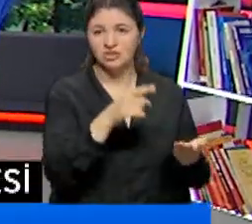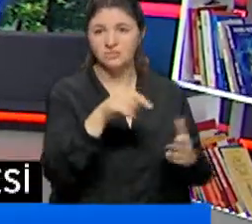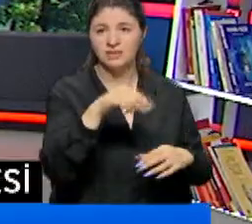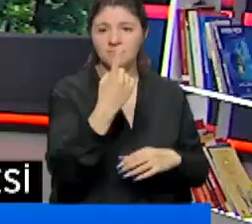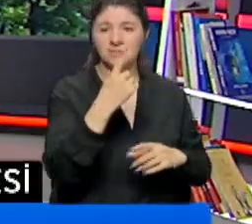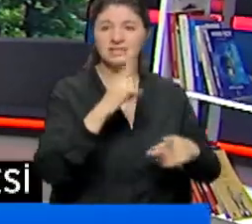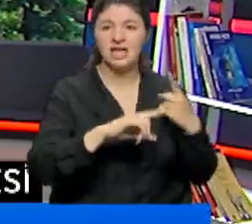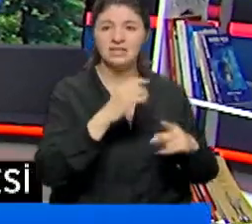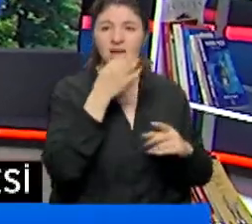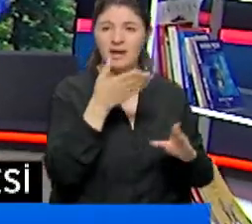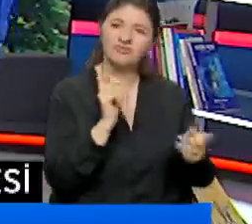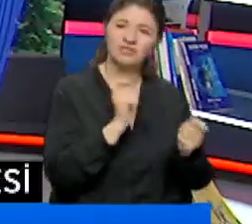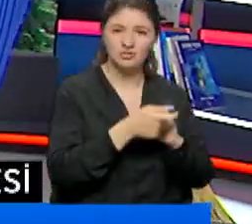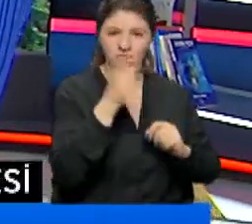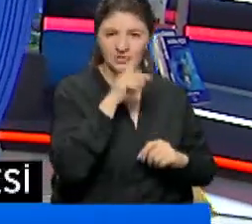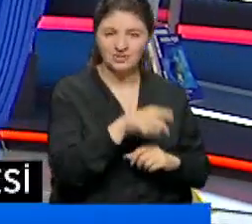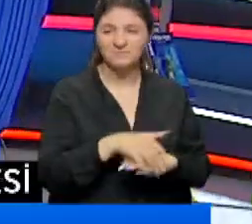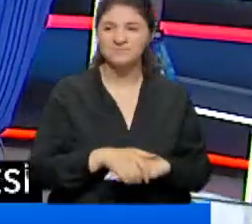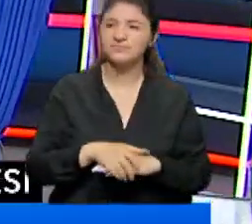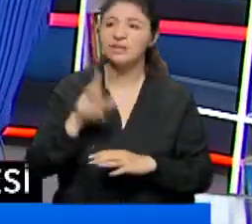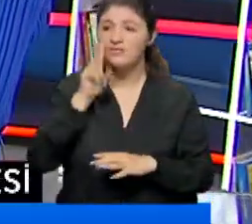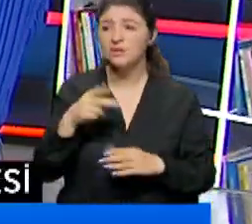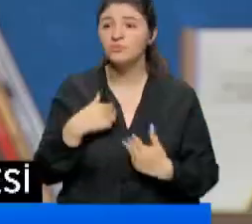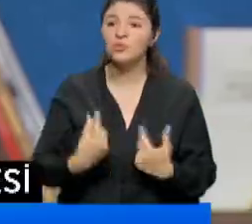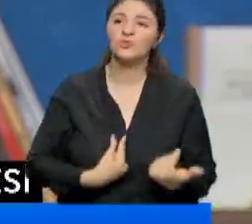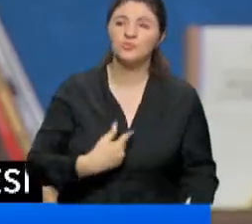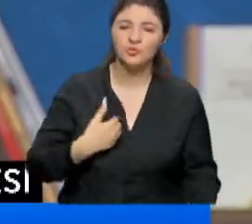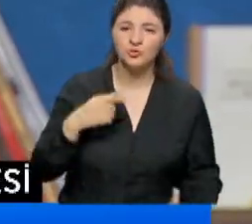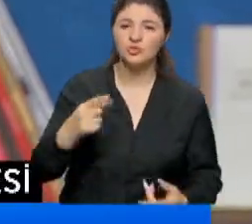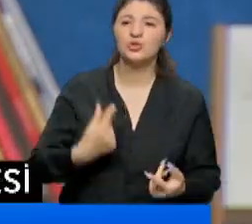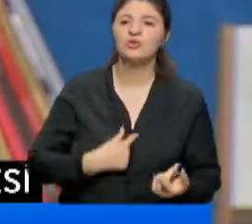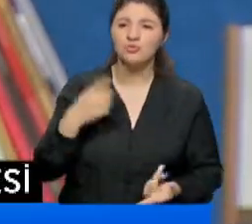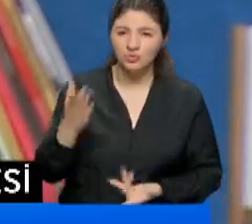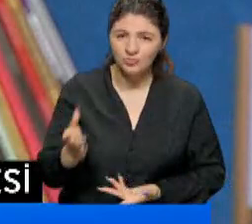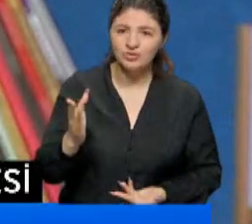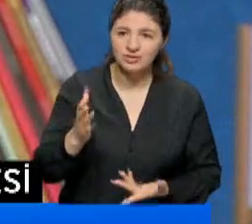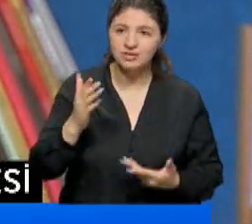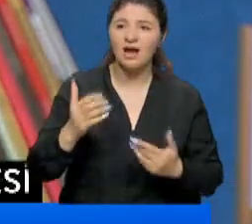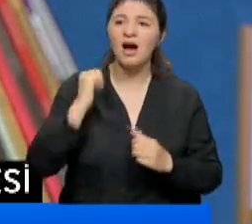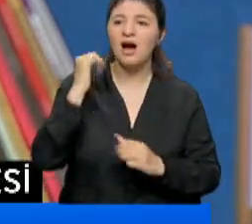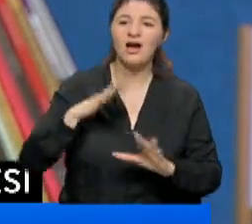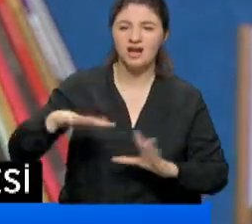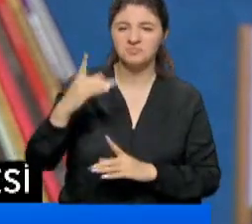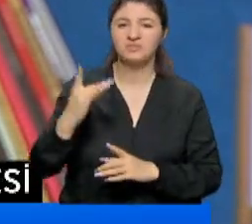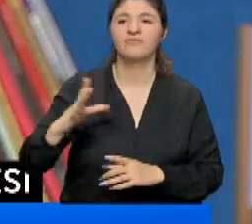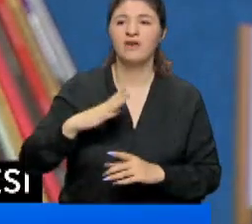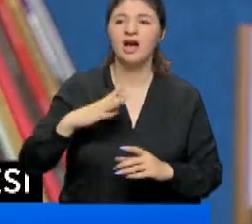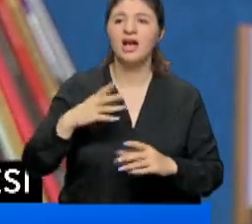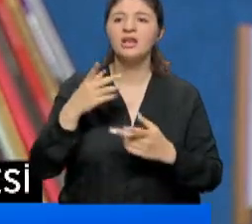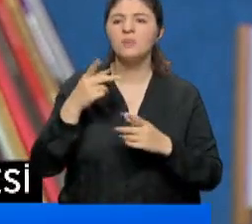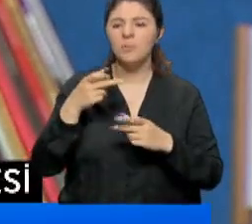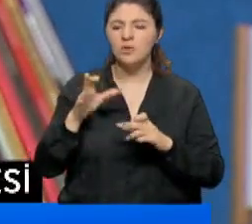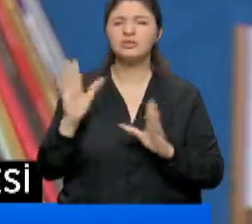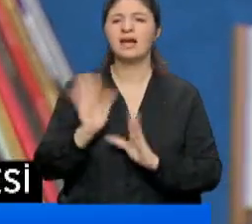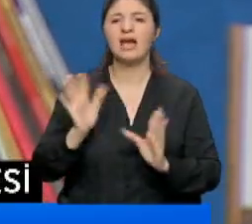şimdi bir ev eşyası bir haber geçeceğim Evet biz çok mutluyuz Bu umudumuzun da arka planı var mesnetsizdir